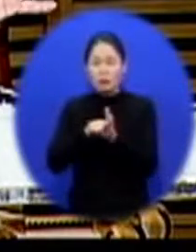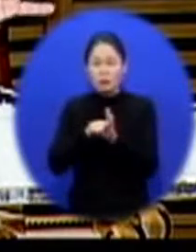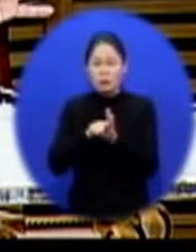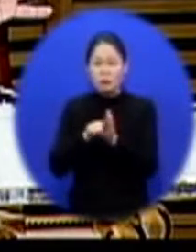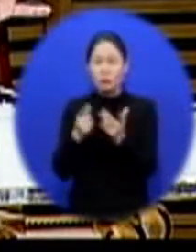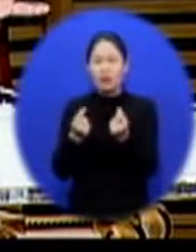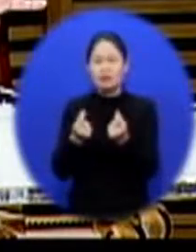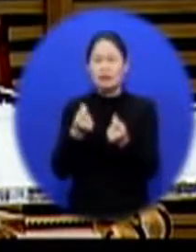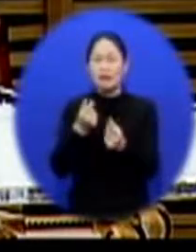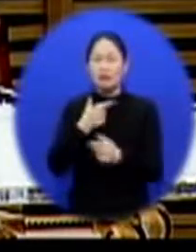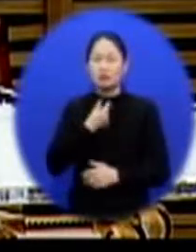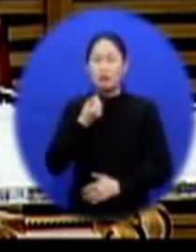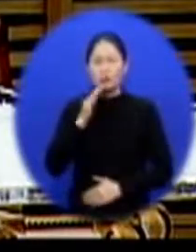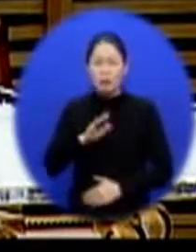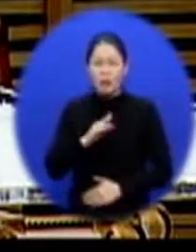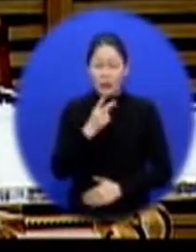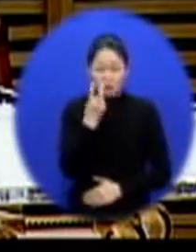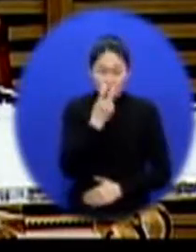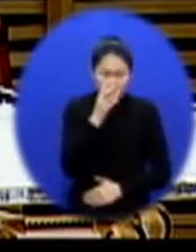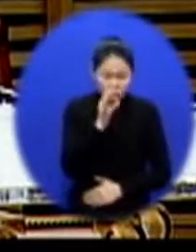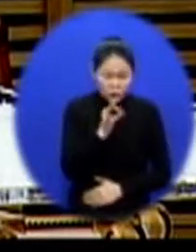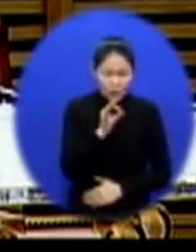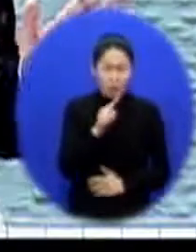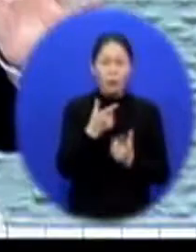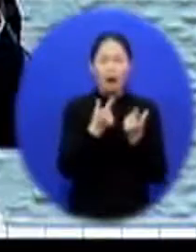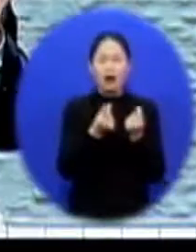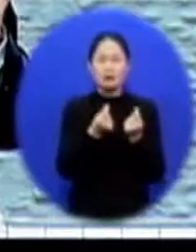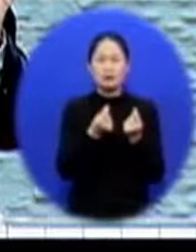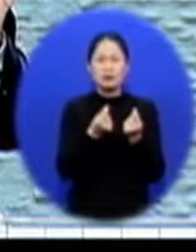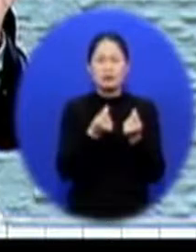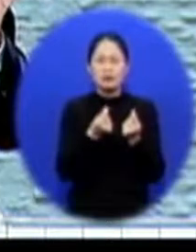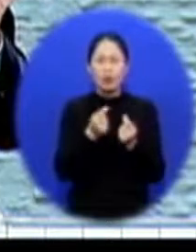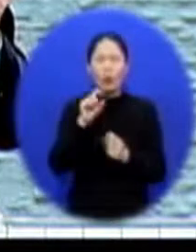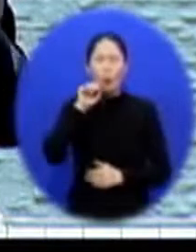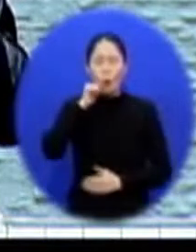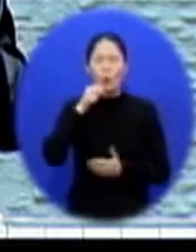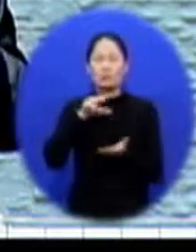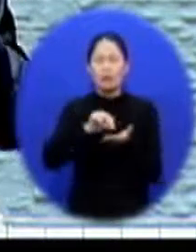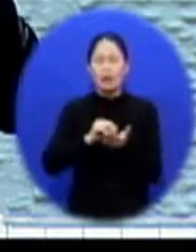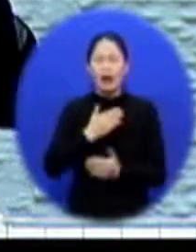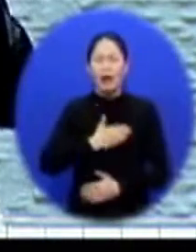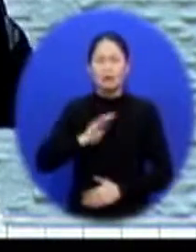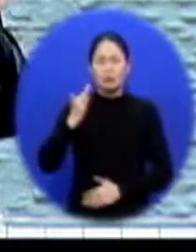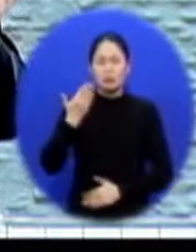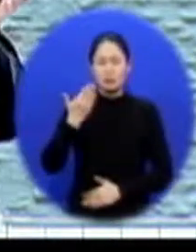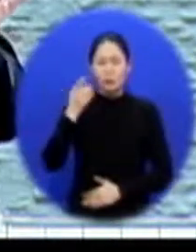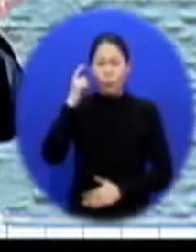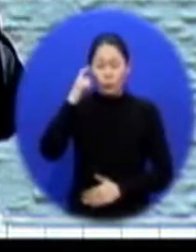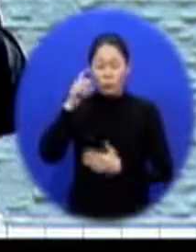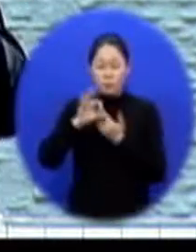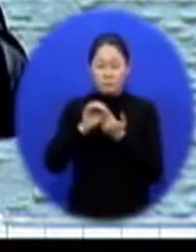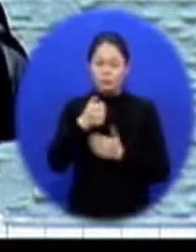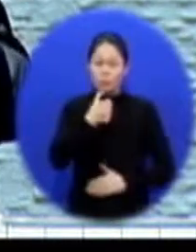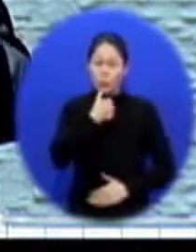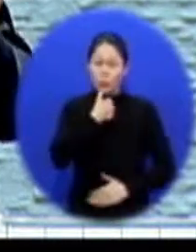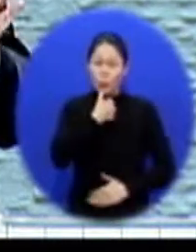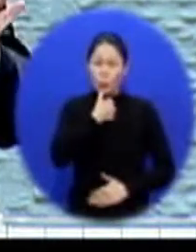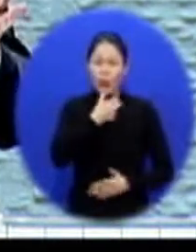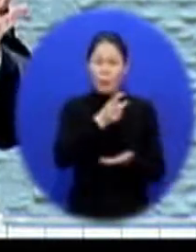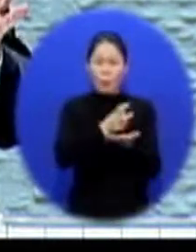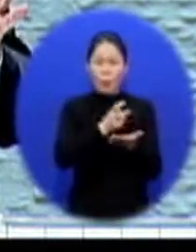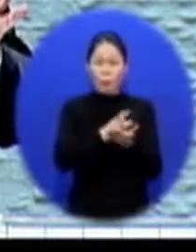해 보니까 그렇게 하기가 어려운 문제라는 것을 알았습니다 왜냐하면 로마 법의 적용을